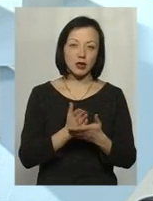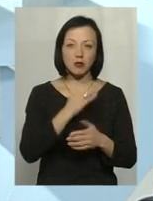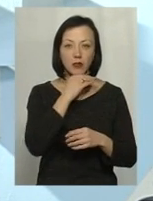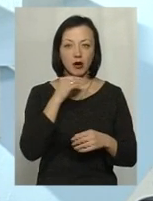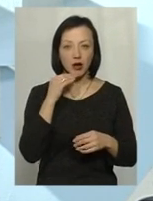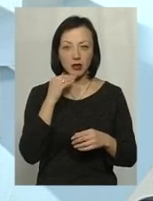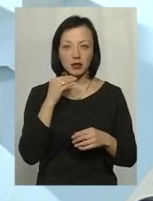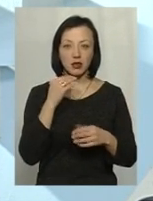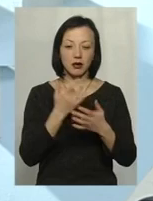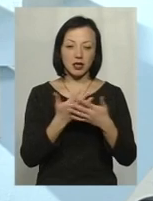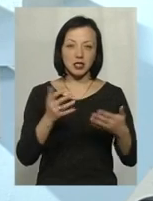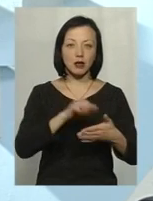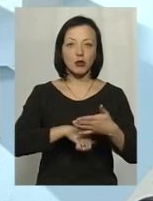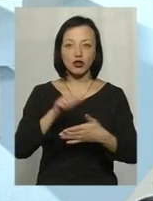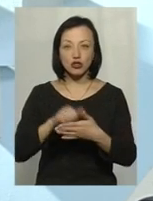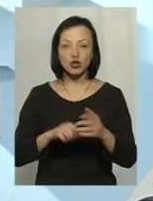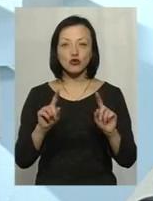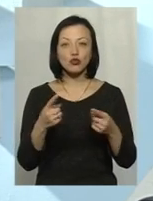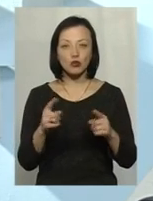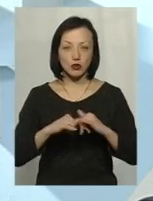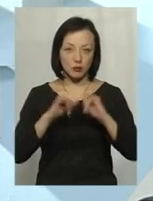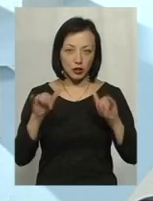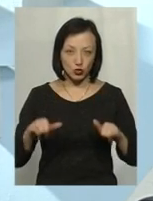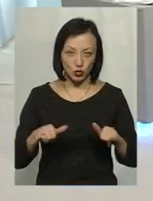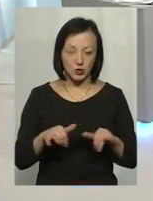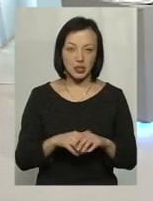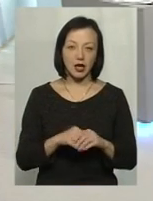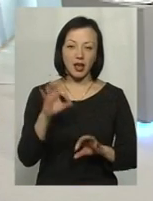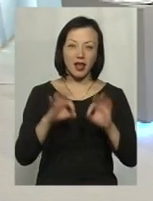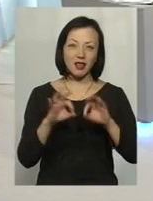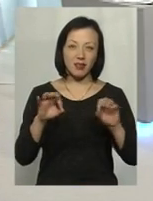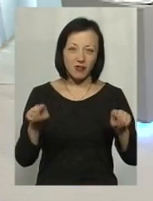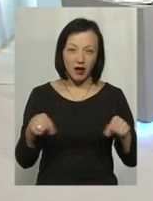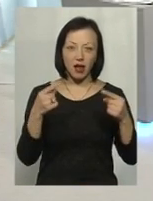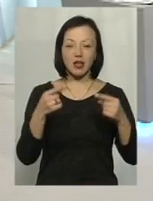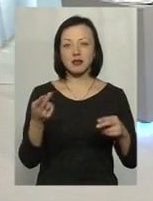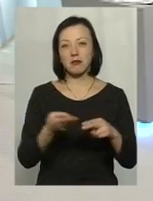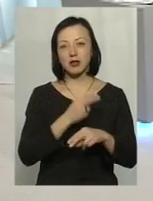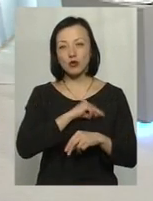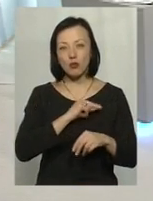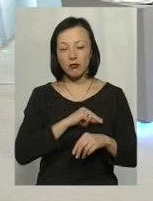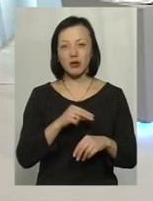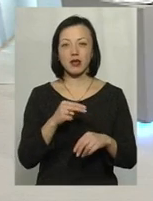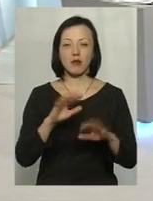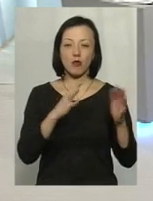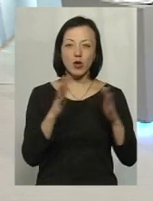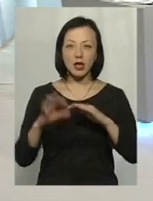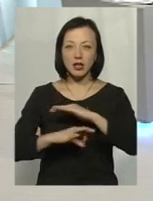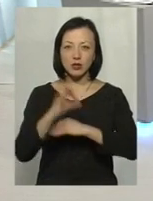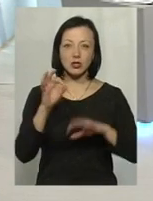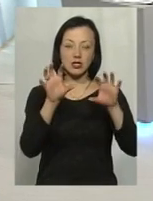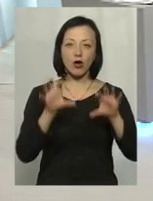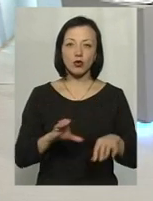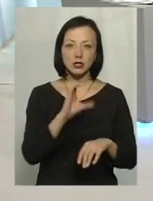таких об'єктивних і суб'єктивних причин, чому і інфляція, і безробіття, і події на Сході, і закон